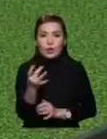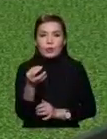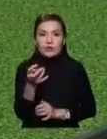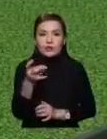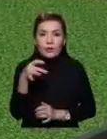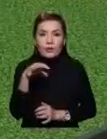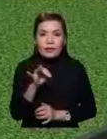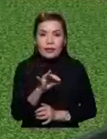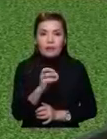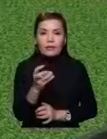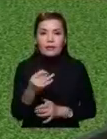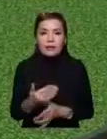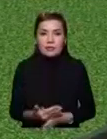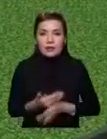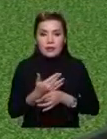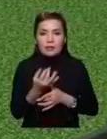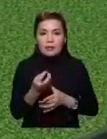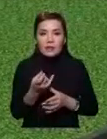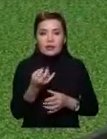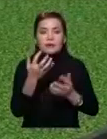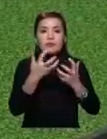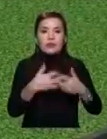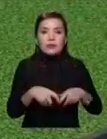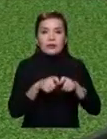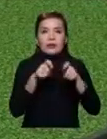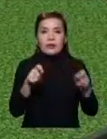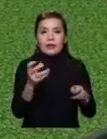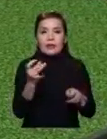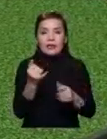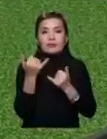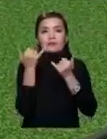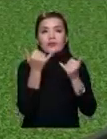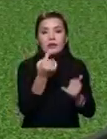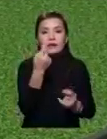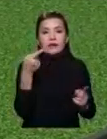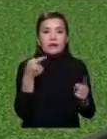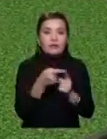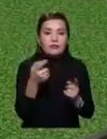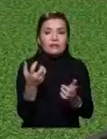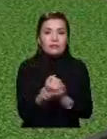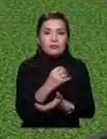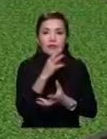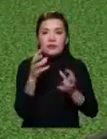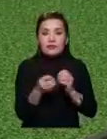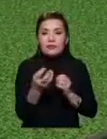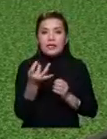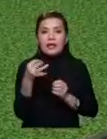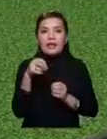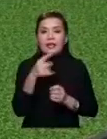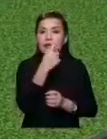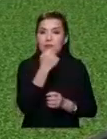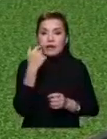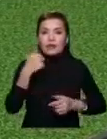Васкес Тони Кросстың көмегімен матчта есепті ашып Реал үшін бір гол соқты. Нәтижесінде мадридтік Реал Испания